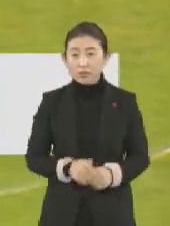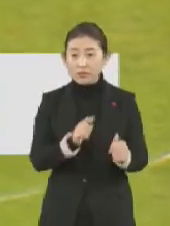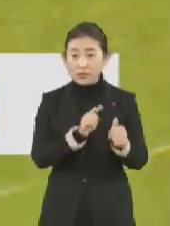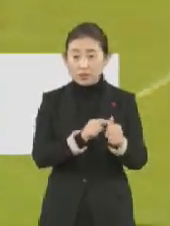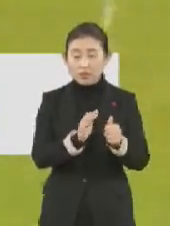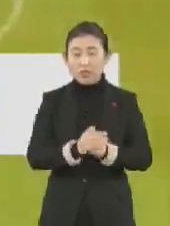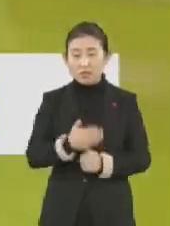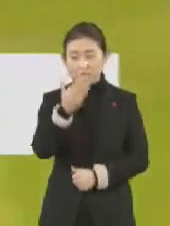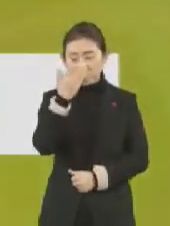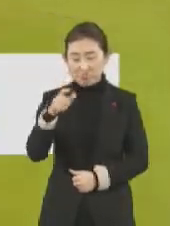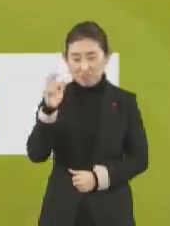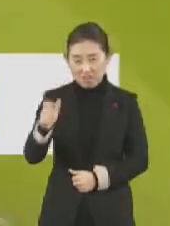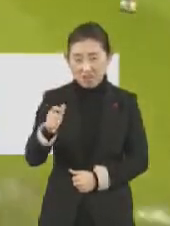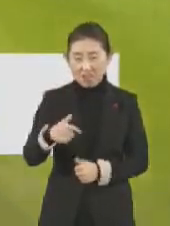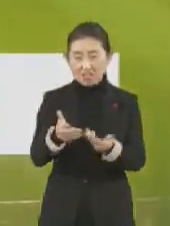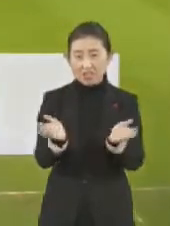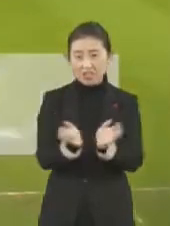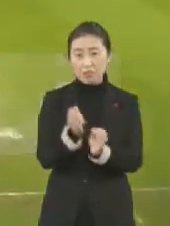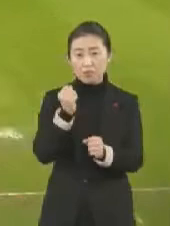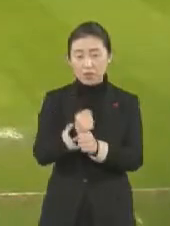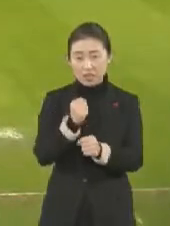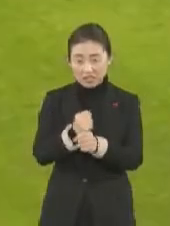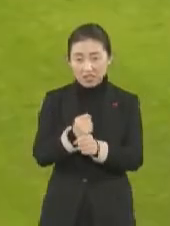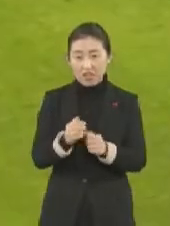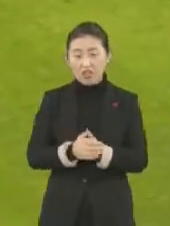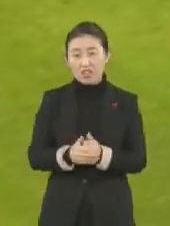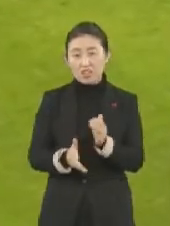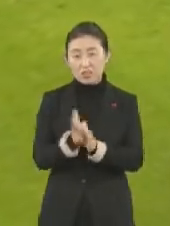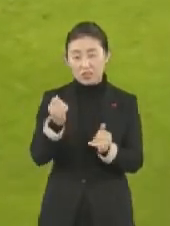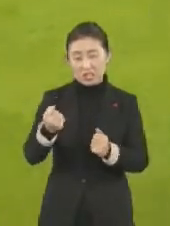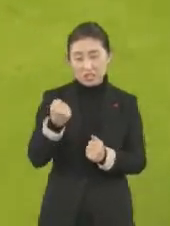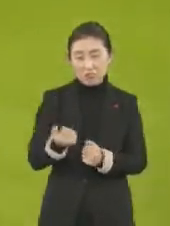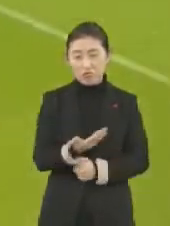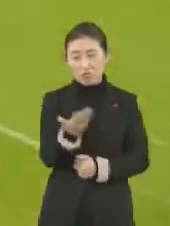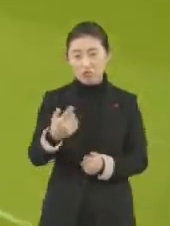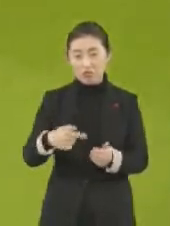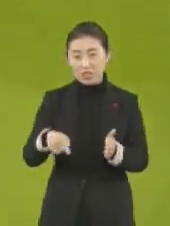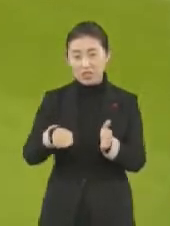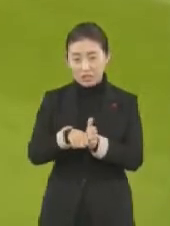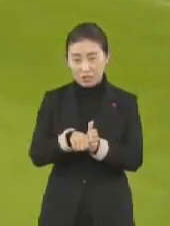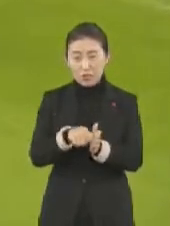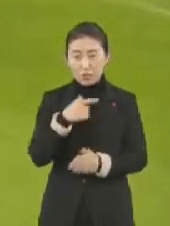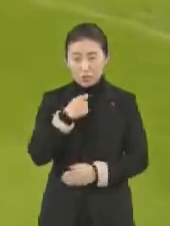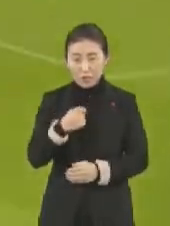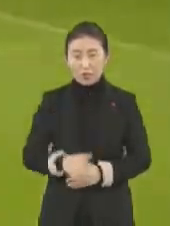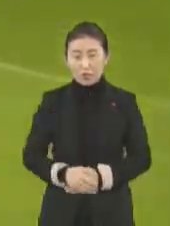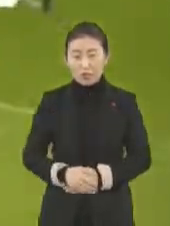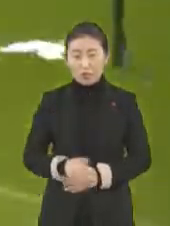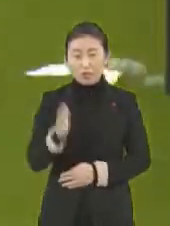감독은 젊고 강한 팀으로 만들어 시민들이 힘을 얻을 수 있게 하겠다 고 포부를 밝혔습니다